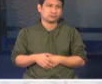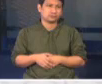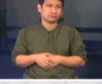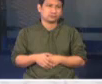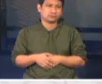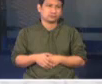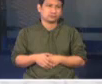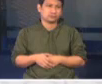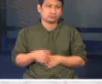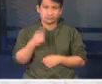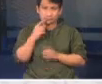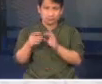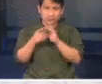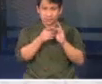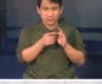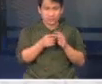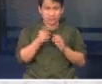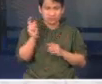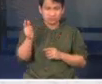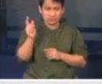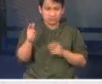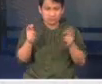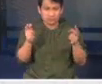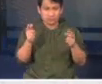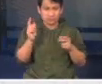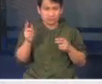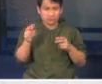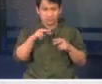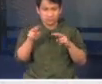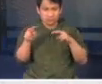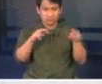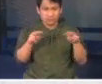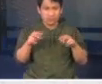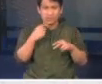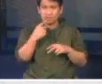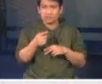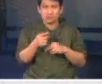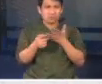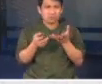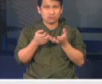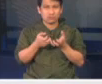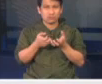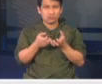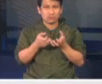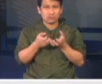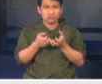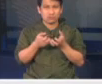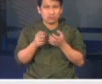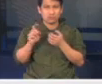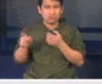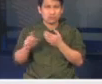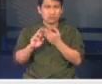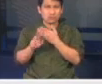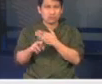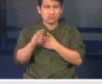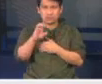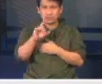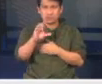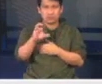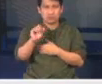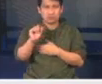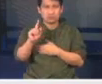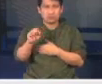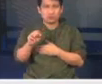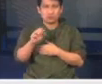So that they can reign beyond 2022. And Malacanang does not want to defund the LTFL cap because the